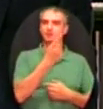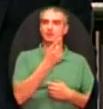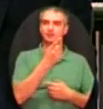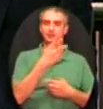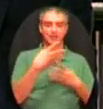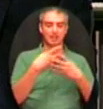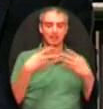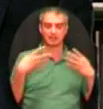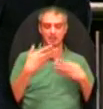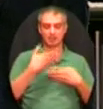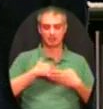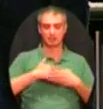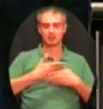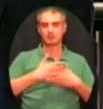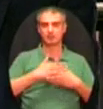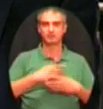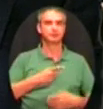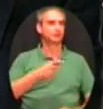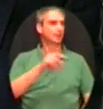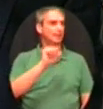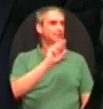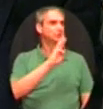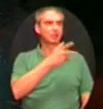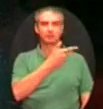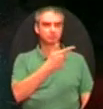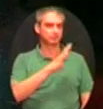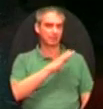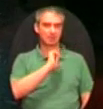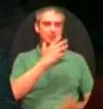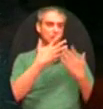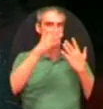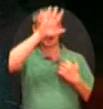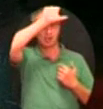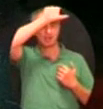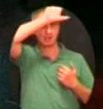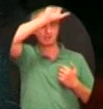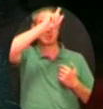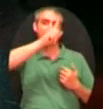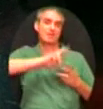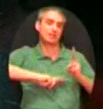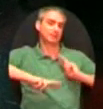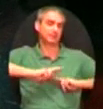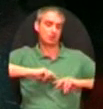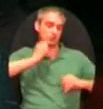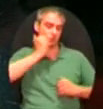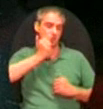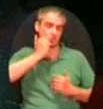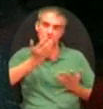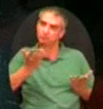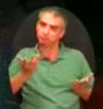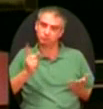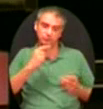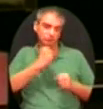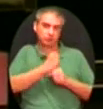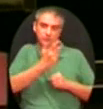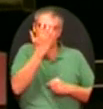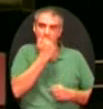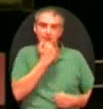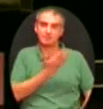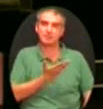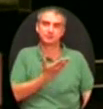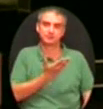החזית היא הגדר בינם לבינינו. אלעזר שטרן, הסכנה הגדולה היא איראן, אבל הצרות היומיומיות, מי שעושה לנו זה